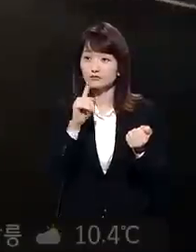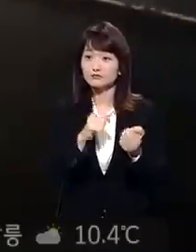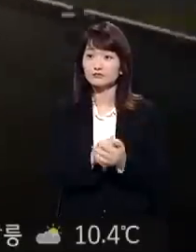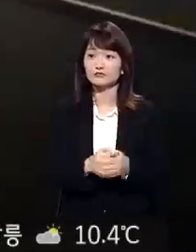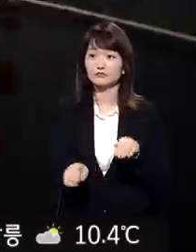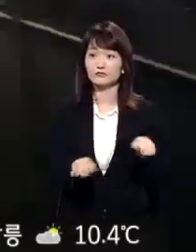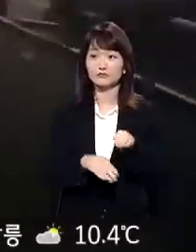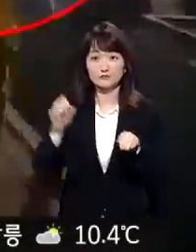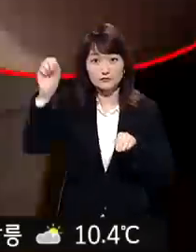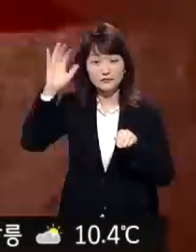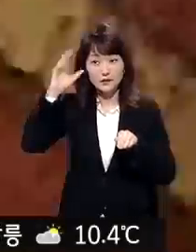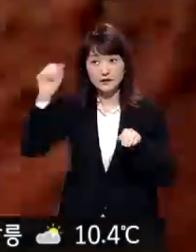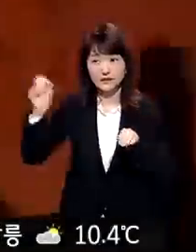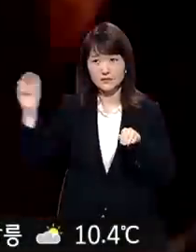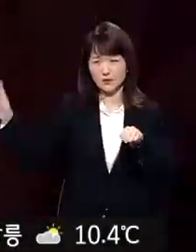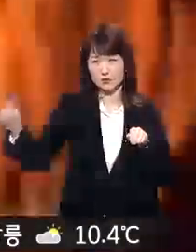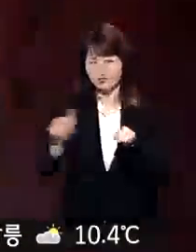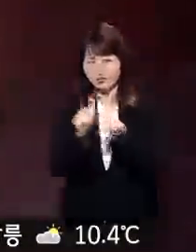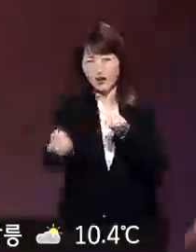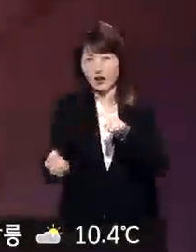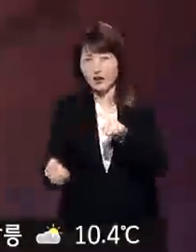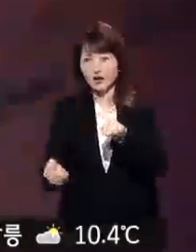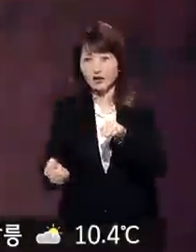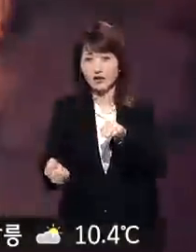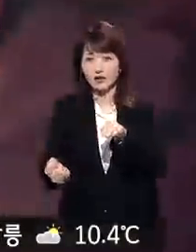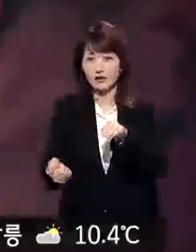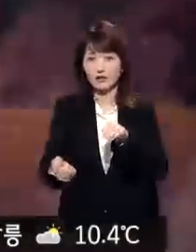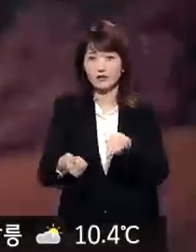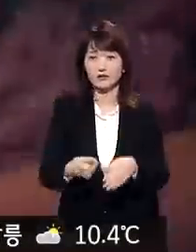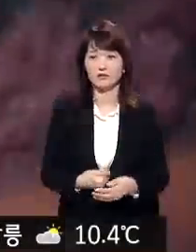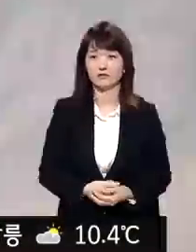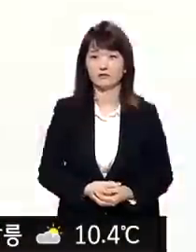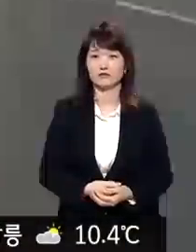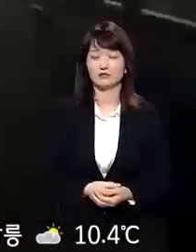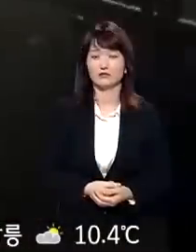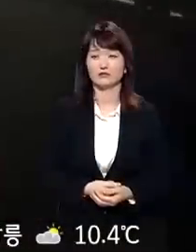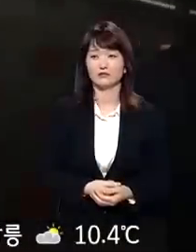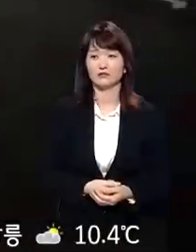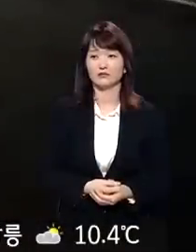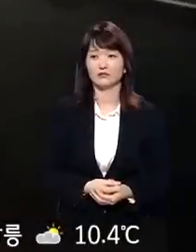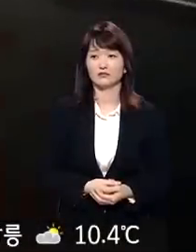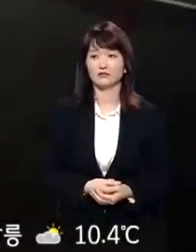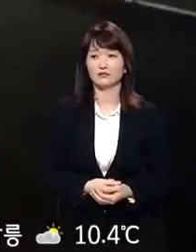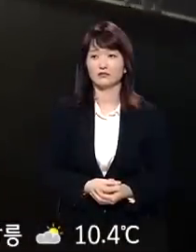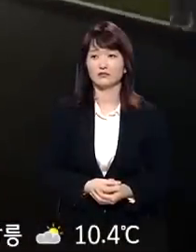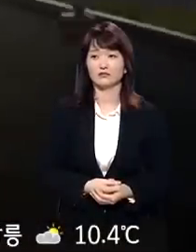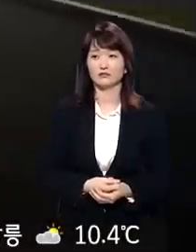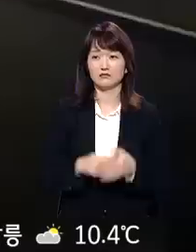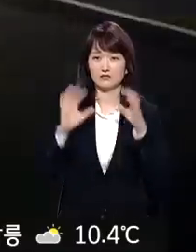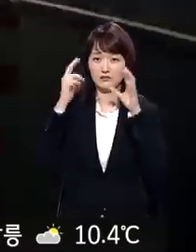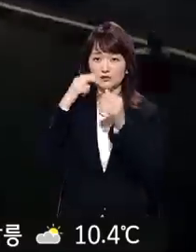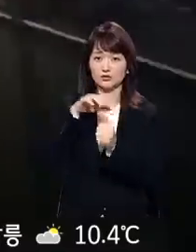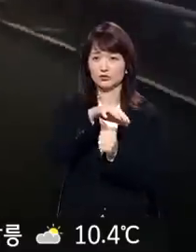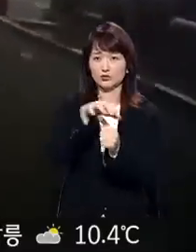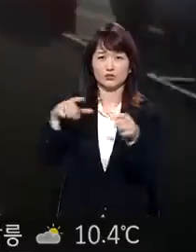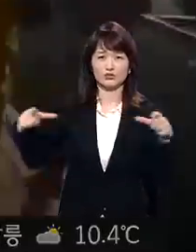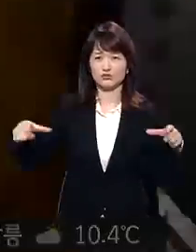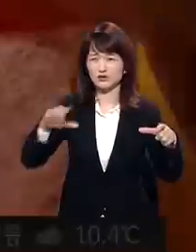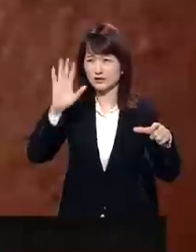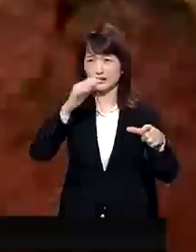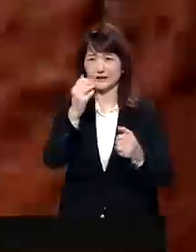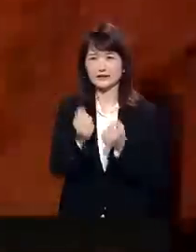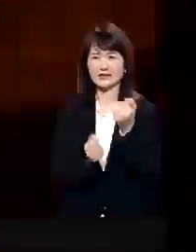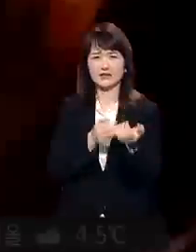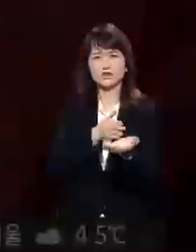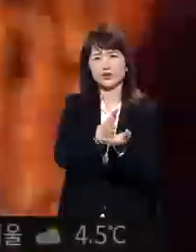괜찮은데. 하지만 아이가 오지 마. 안 돼. 아유, 여기는 어린이 보호구역도 아니고요. 자전거